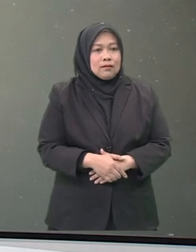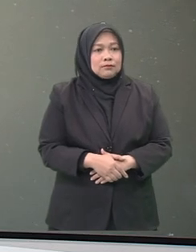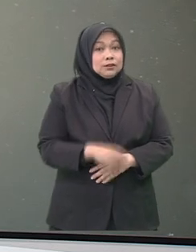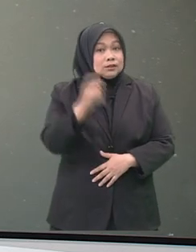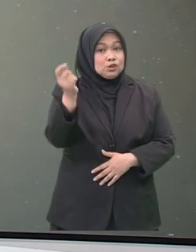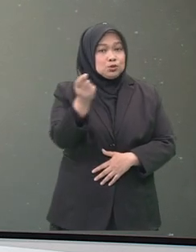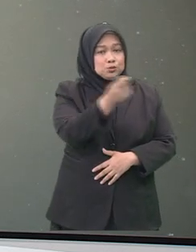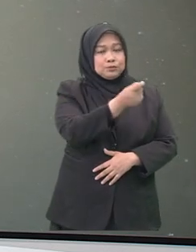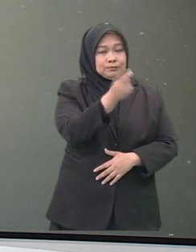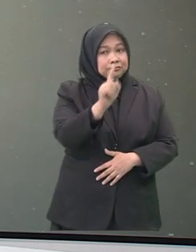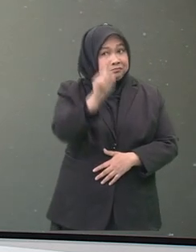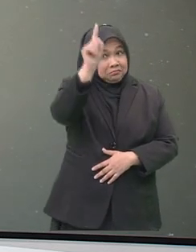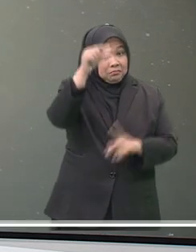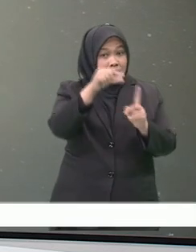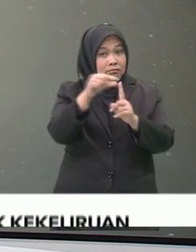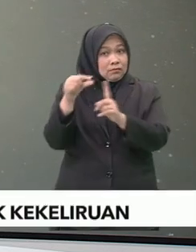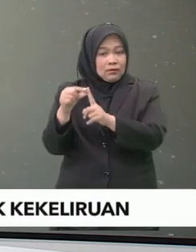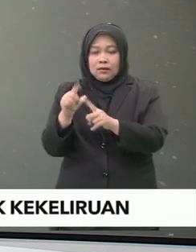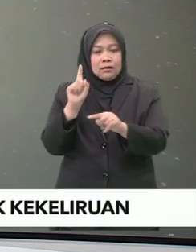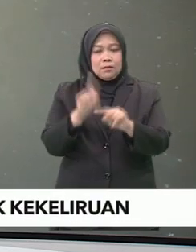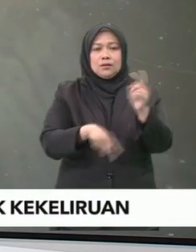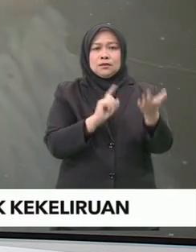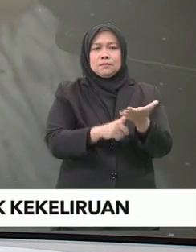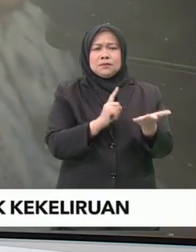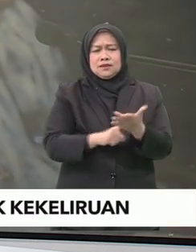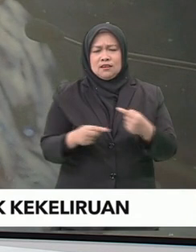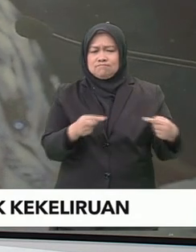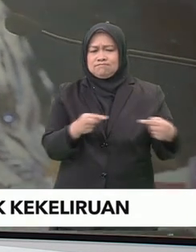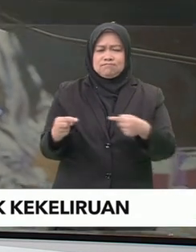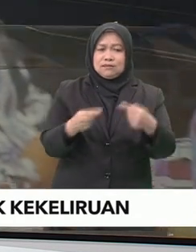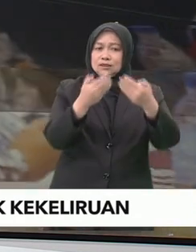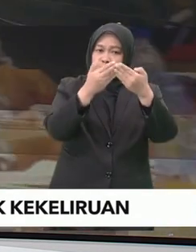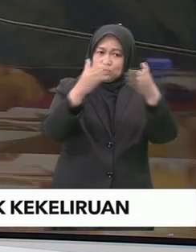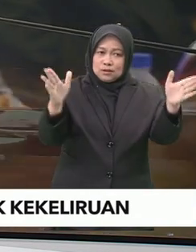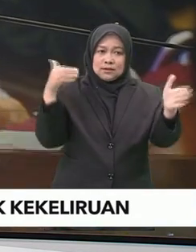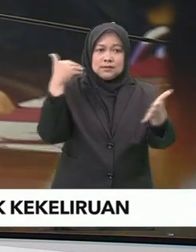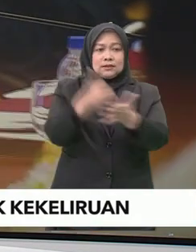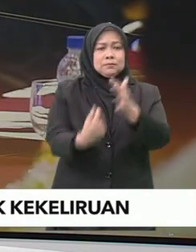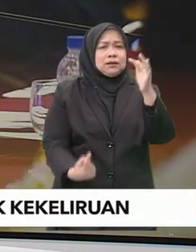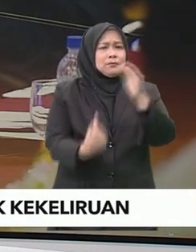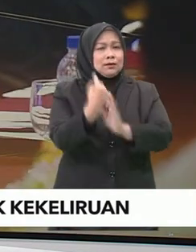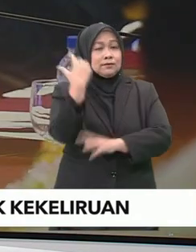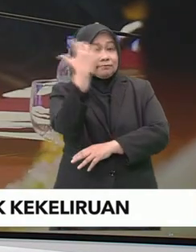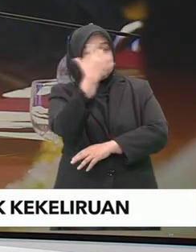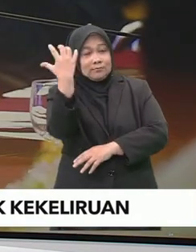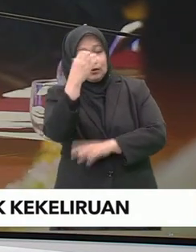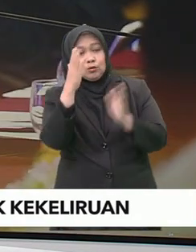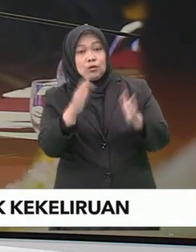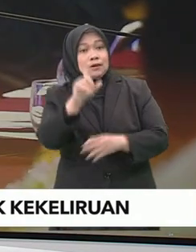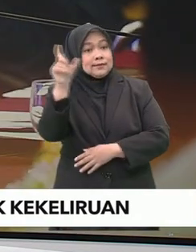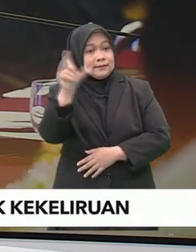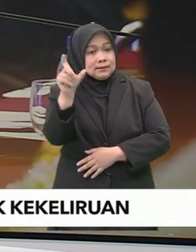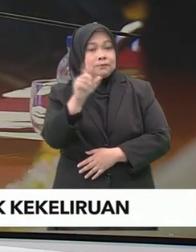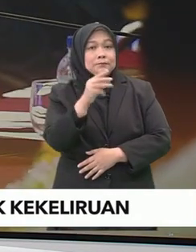isu kalimah Allah tidak wajar dibincang serta dibahaskan secara terbuka sehingga menimbulkan kekeliruan kepada umat Islam